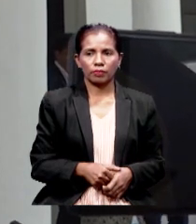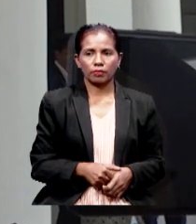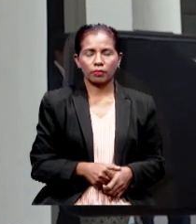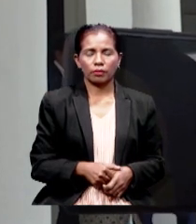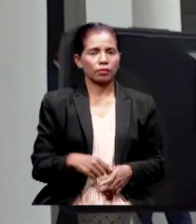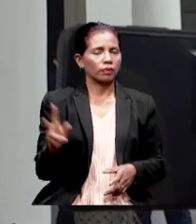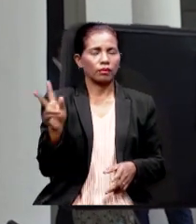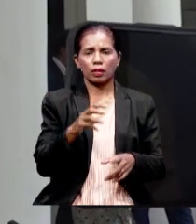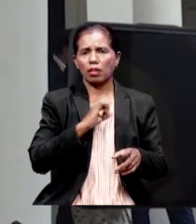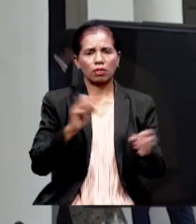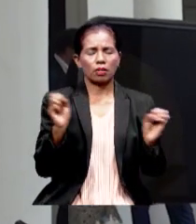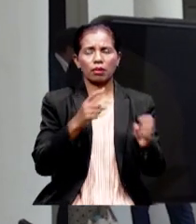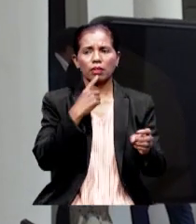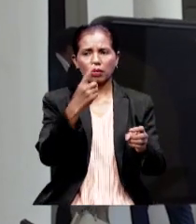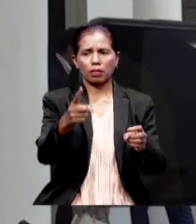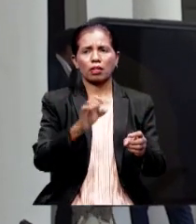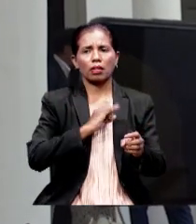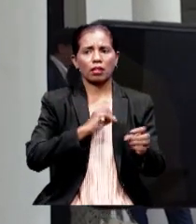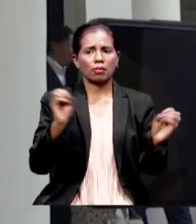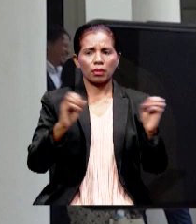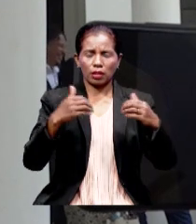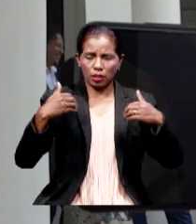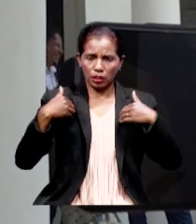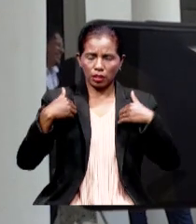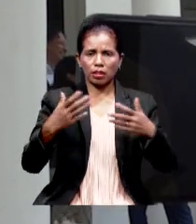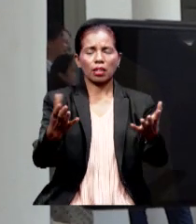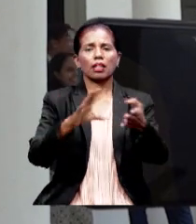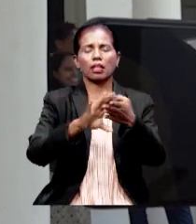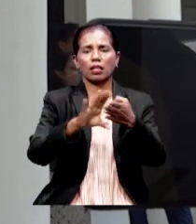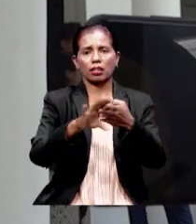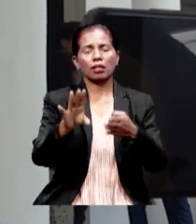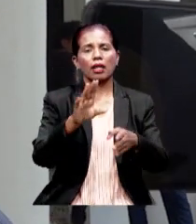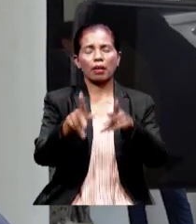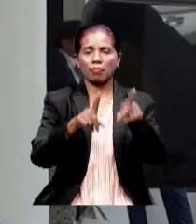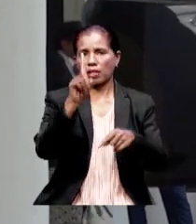Não, mas sei lá, nem a aula te tio na abi e tio na entendimento para cada tu ida.